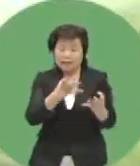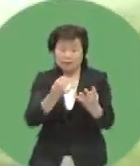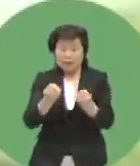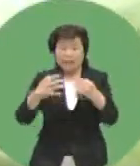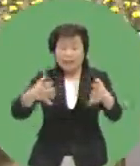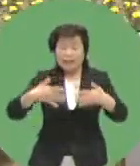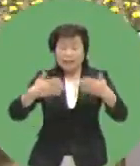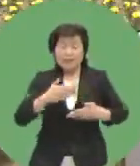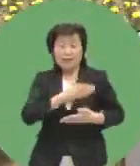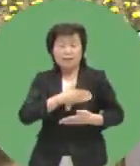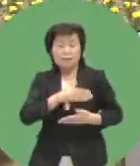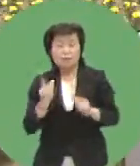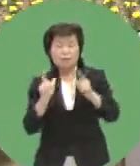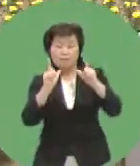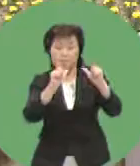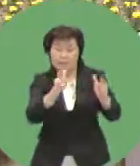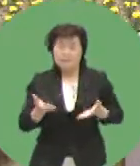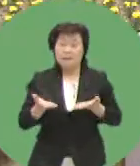が届けられました。